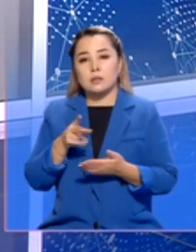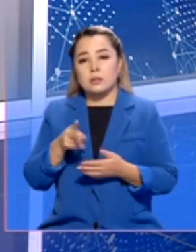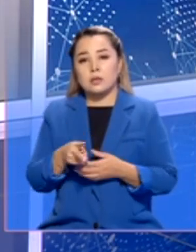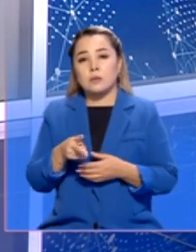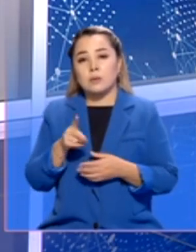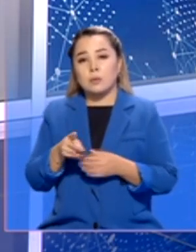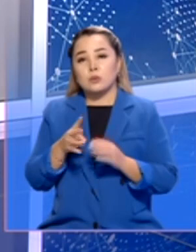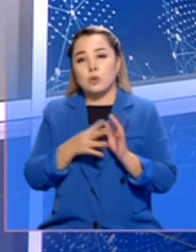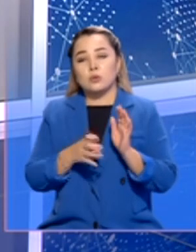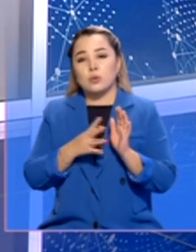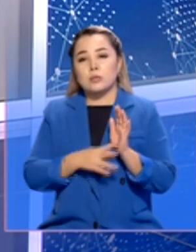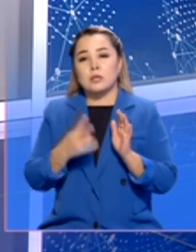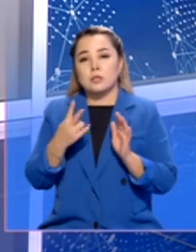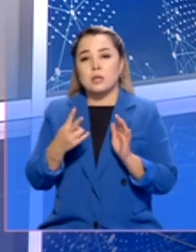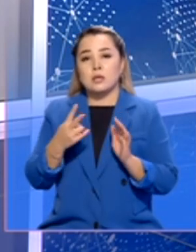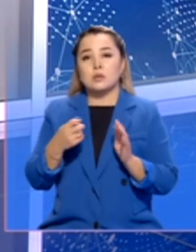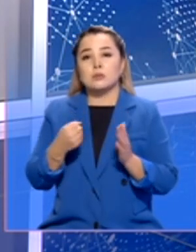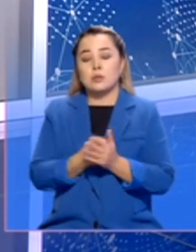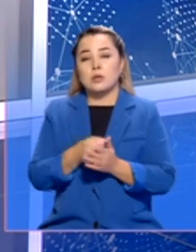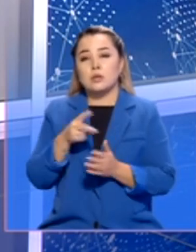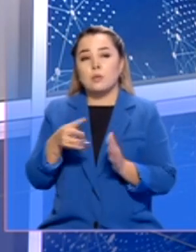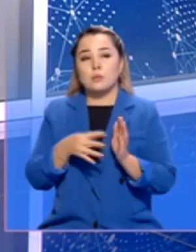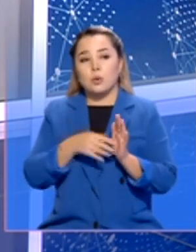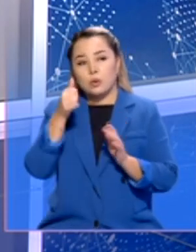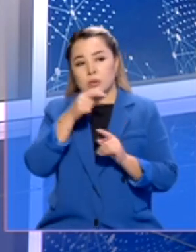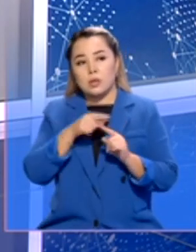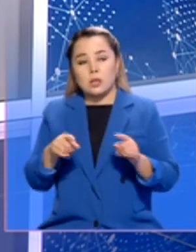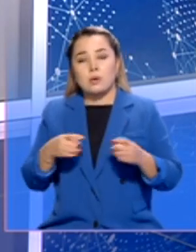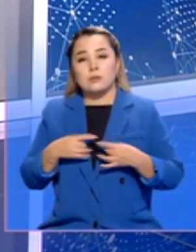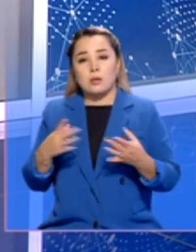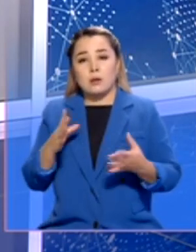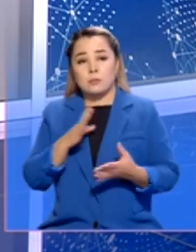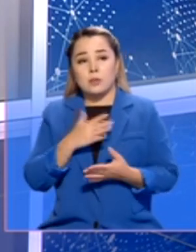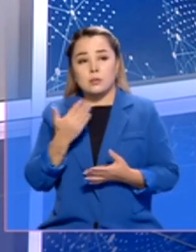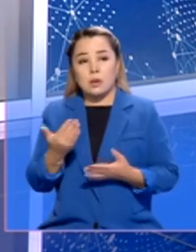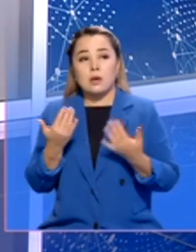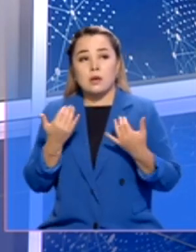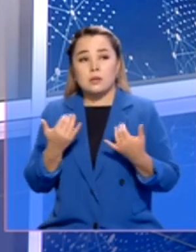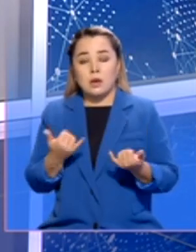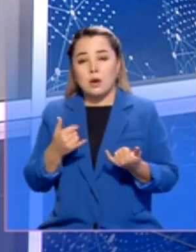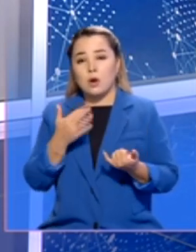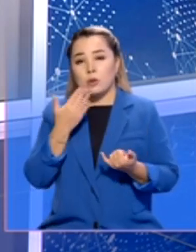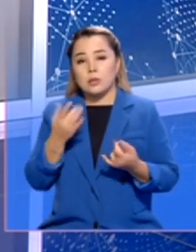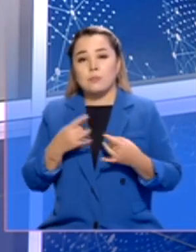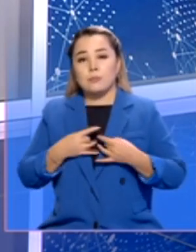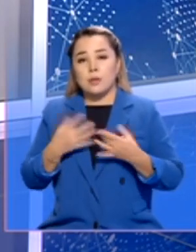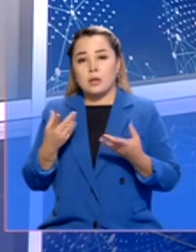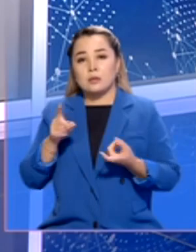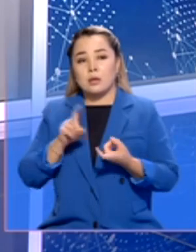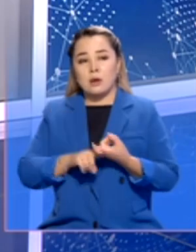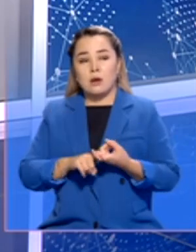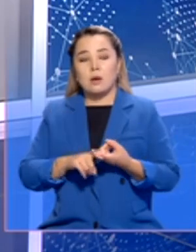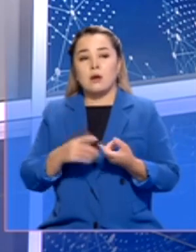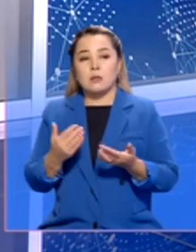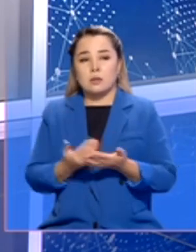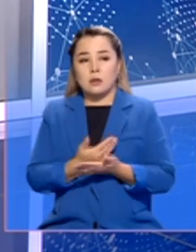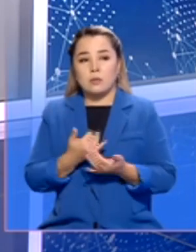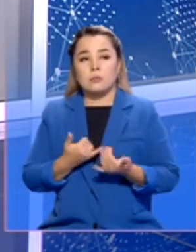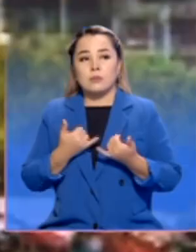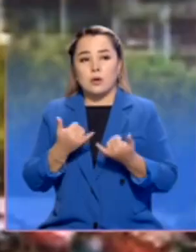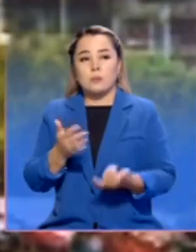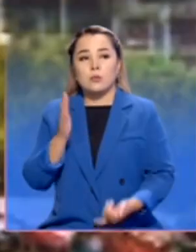мереке 1992 жылдан 2009-ға дейін тойланып келді. Енді міне ұлттық мереке ретінде қайта төп атап